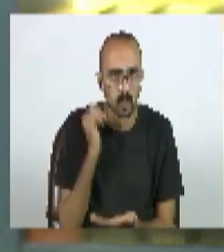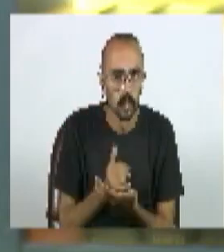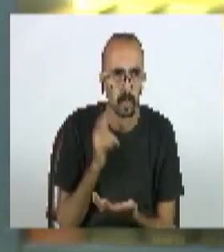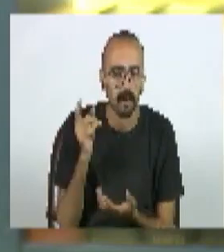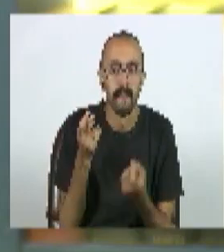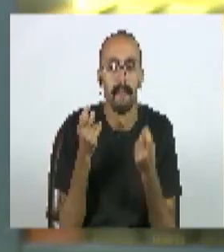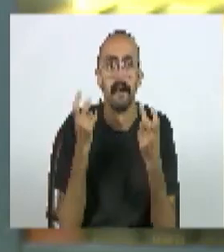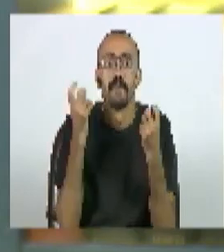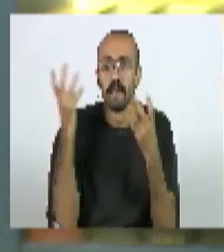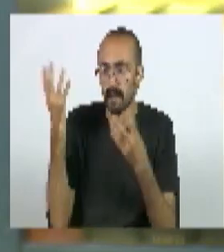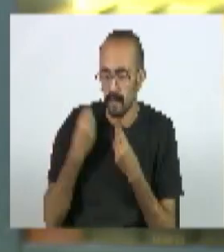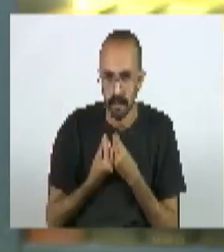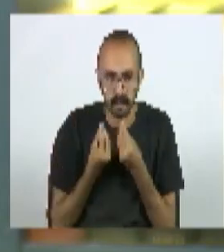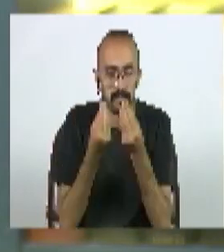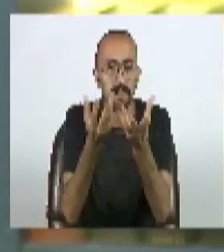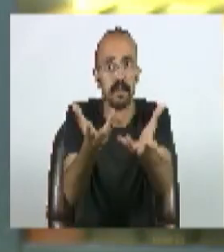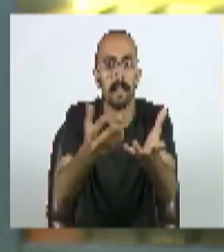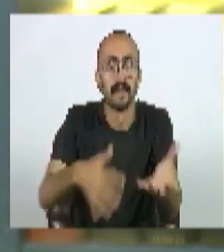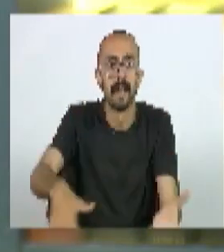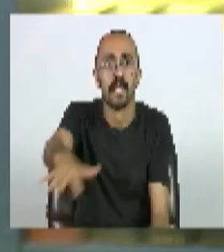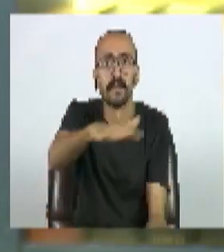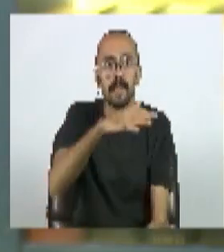أفكار كبيرة وتنقلها للناس ببساطة.